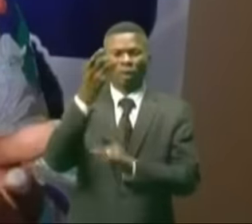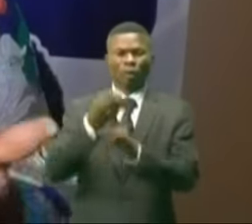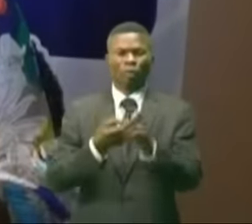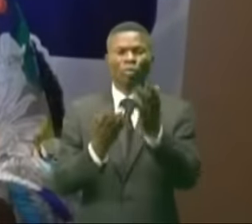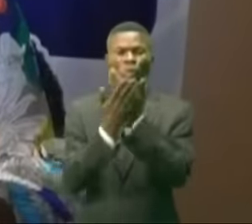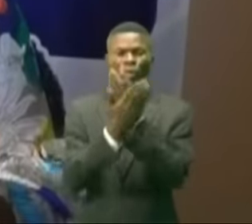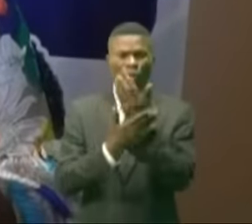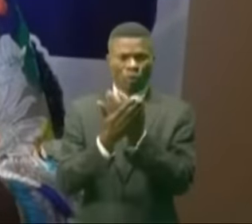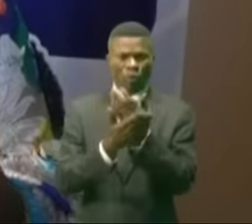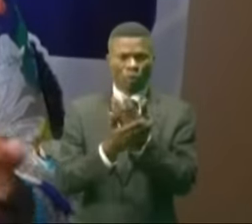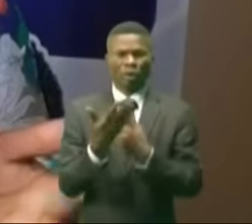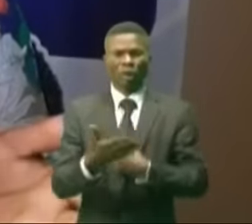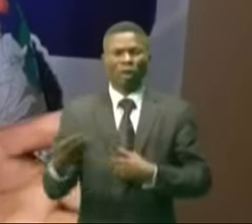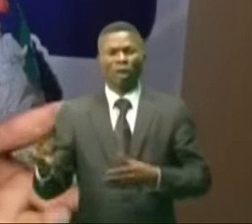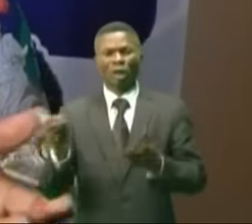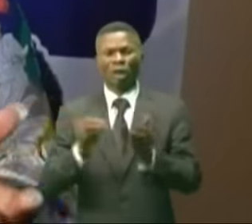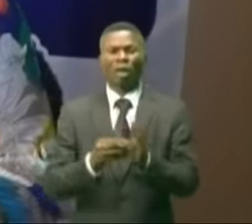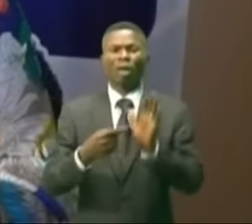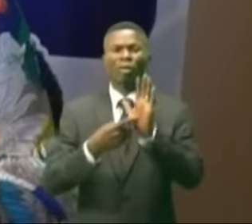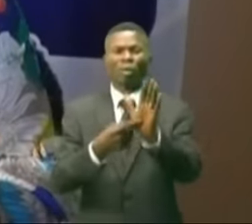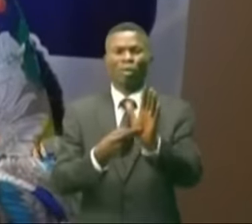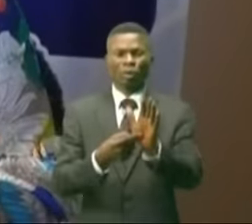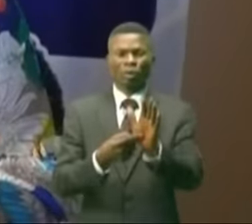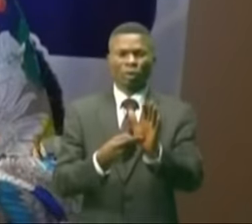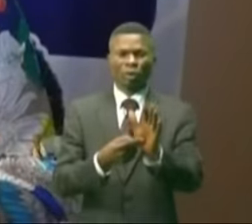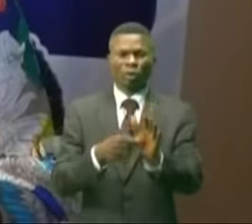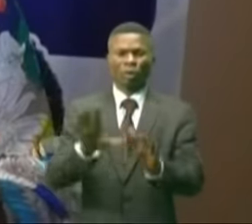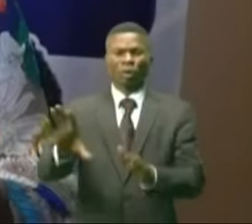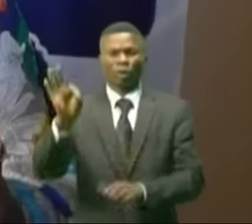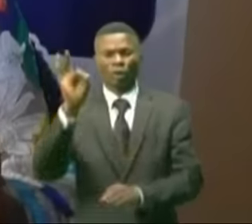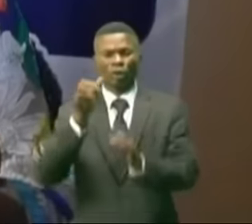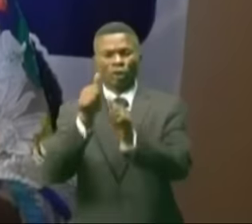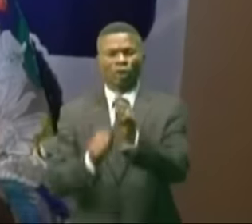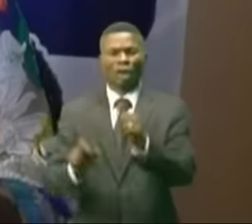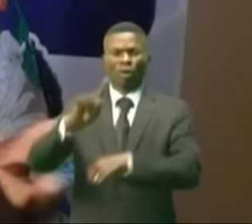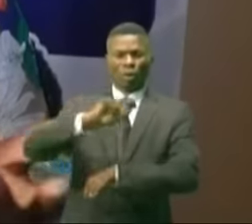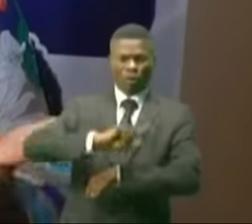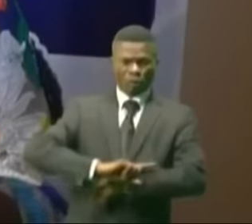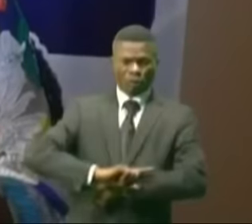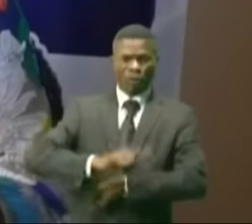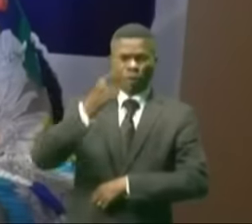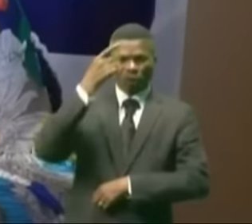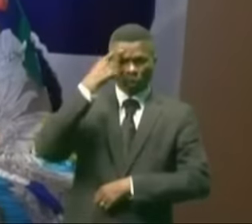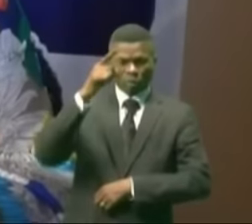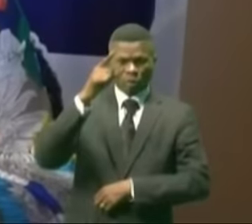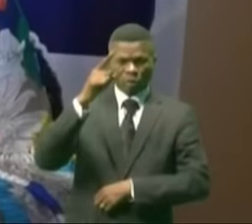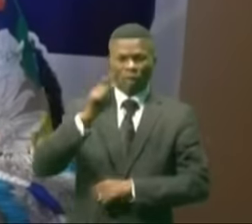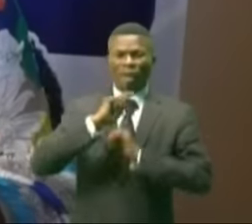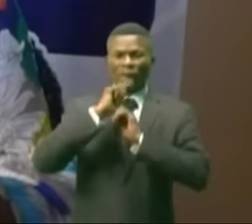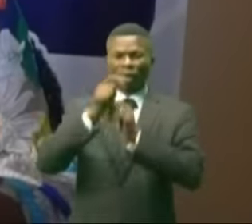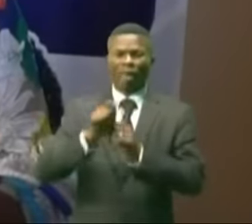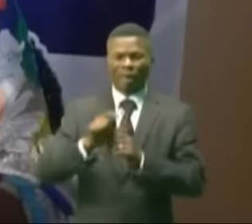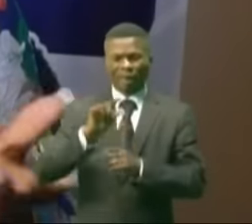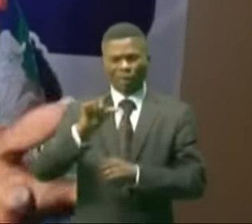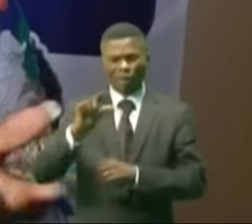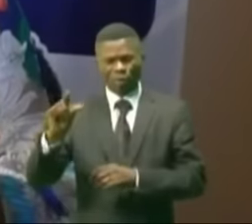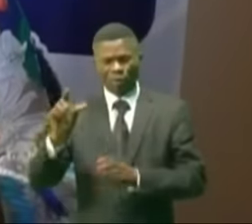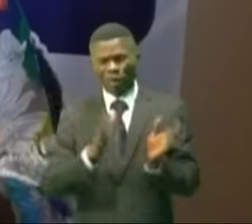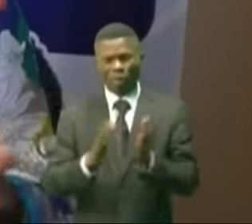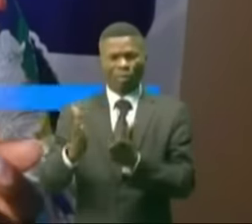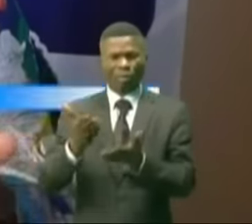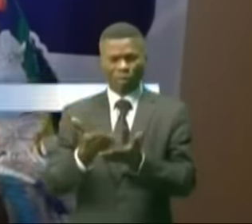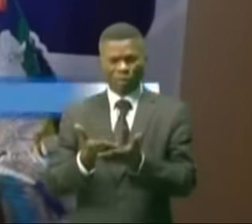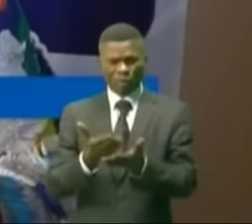aurez d'autres produits comme les tirages quotidiens où il y aura des prises à triomphe. Vous pouvez